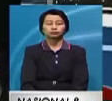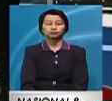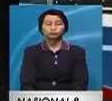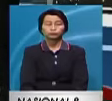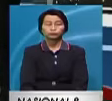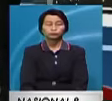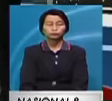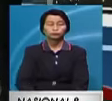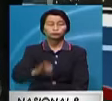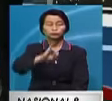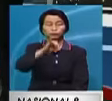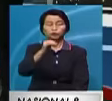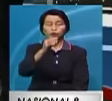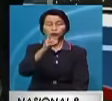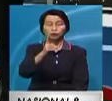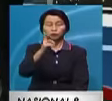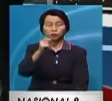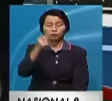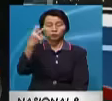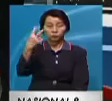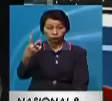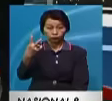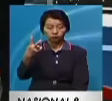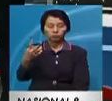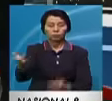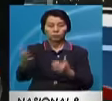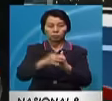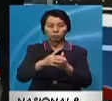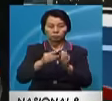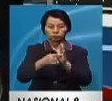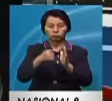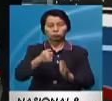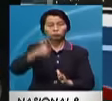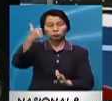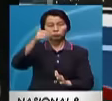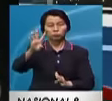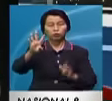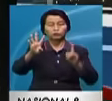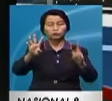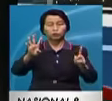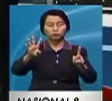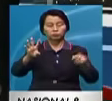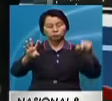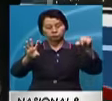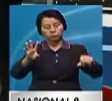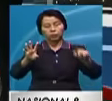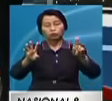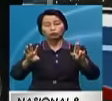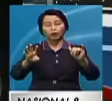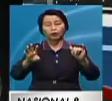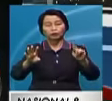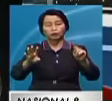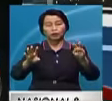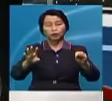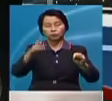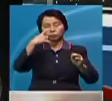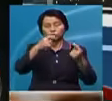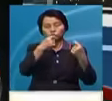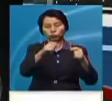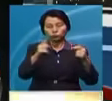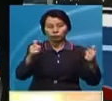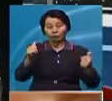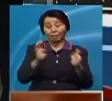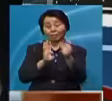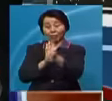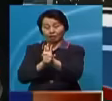Dalam pada itu, Johor Darul Takzim 2 JDT2 kembali mencatat kemenangan 4-1 menewaskan UiTM untuk cuba